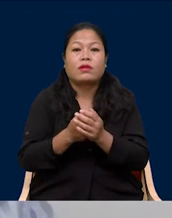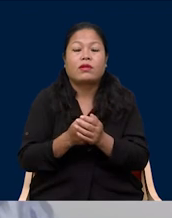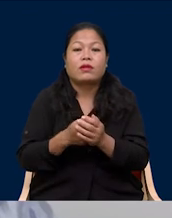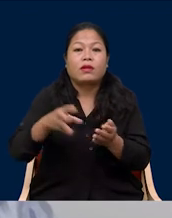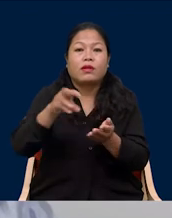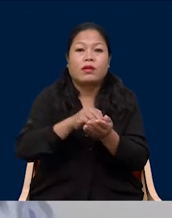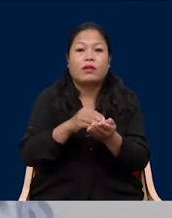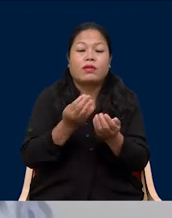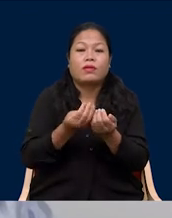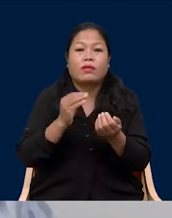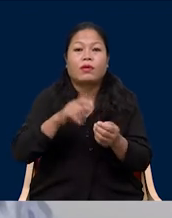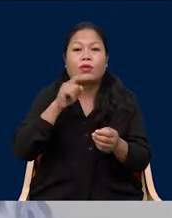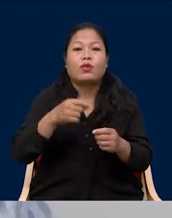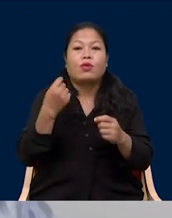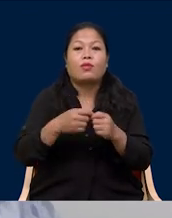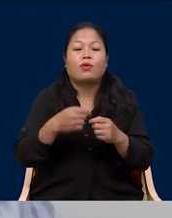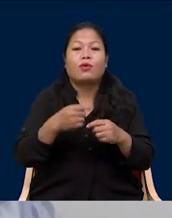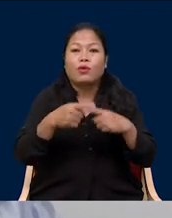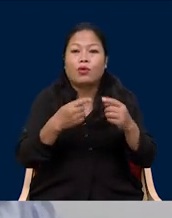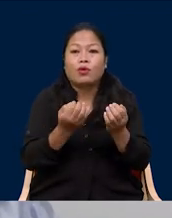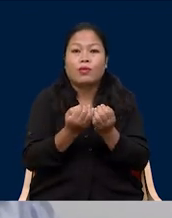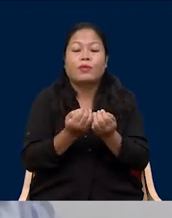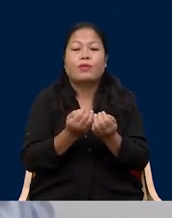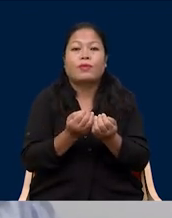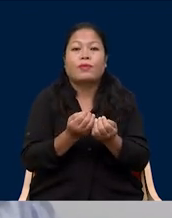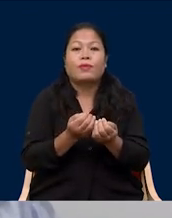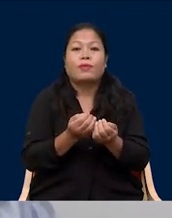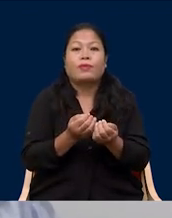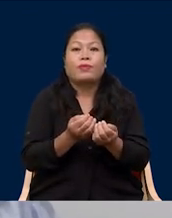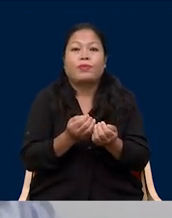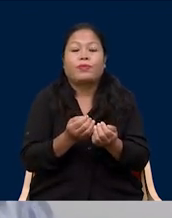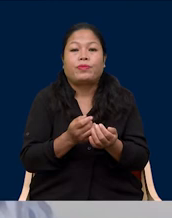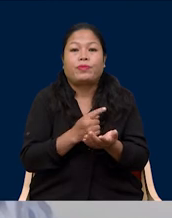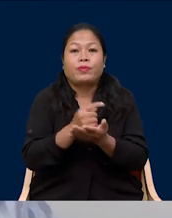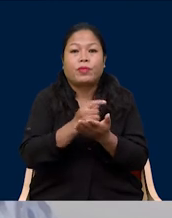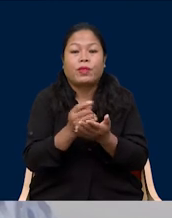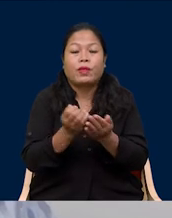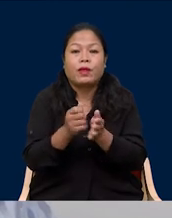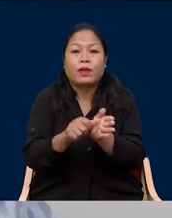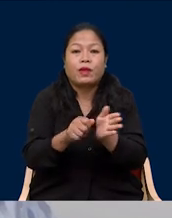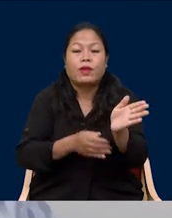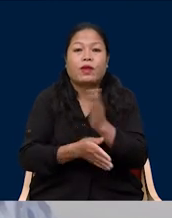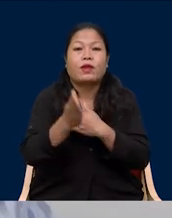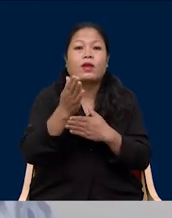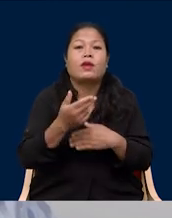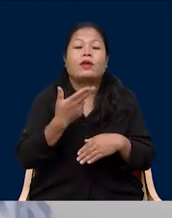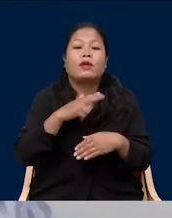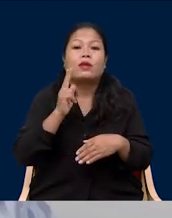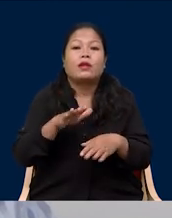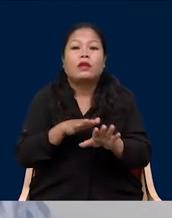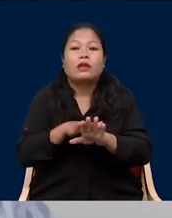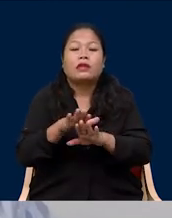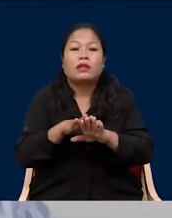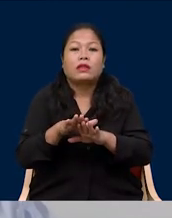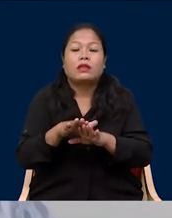ऐन कानुनहरूमा रिफ्लेक्ट गर्नुपर्ने हुन्छ र त्यो बनाउने क्रममा नै प्रोसेसमा नै यो कुरालाई इन्भल्भ गराउनुपर्छ भन्ने चाहिँ